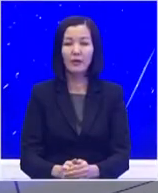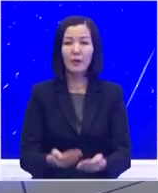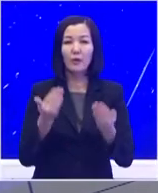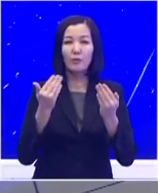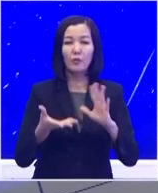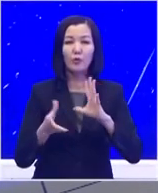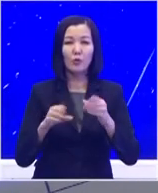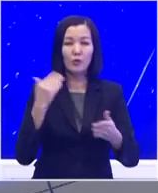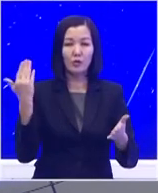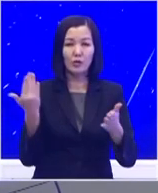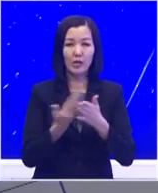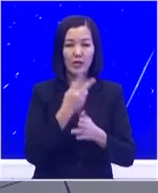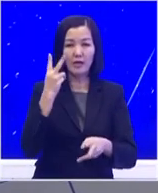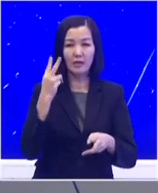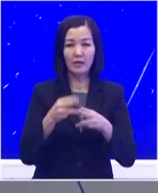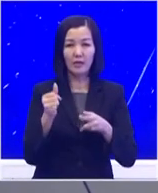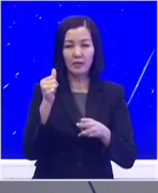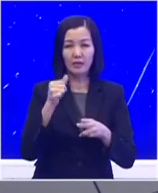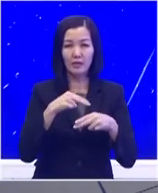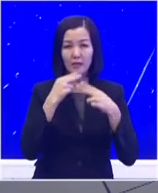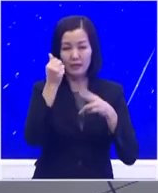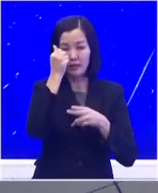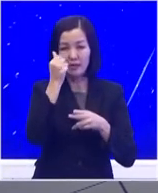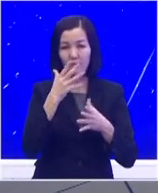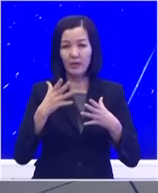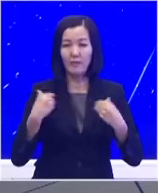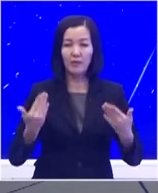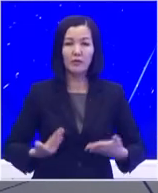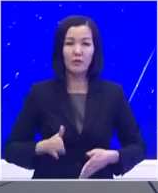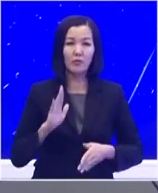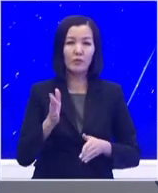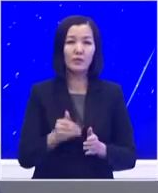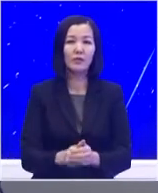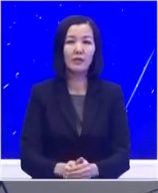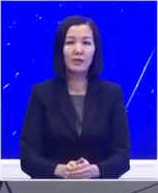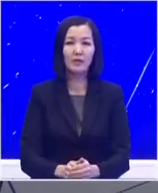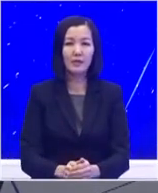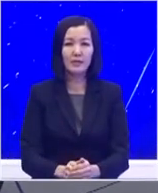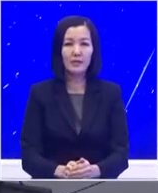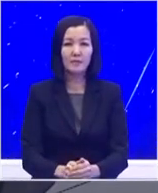Бүгінге келіскен ақпараттар легі осындай болды. Назар қойып тыңдағандарыңызға рахмет. Аман сау болыңыздар.